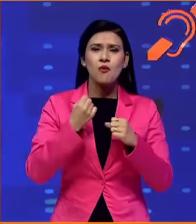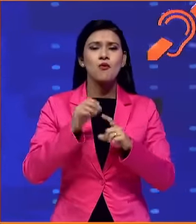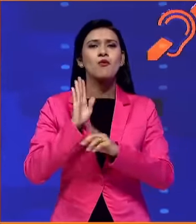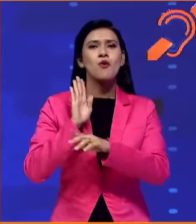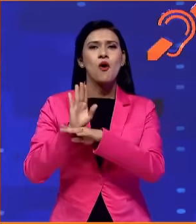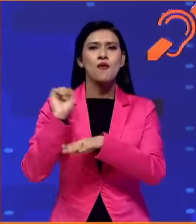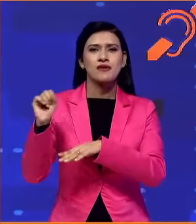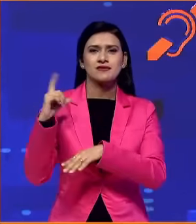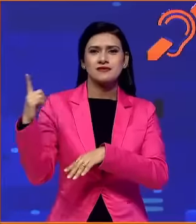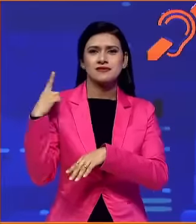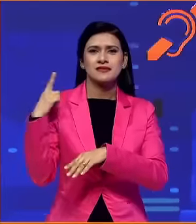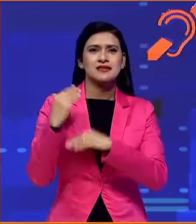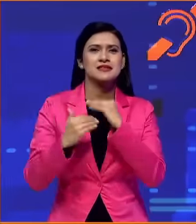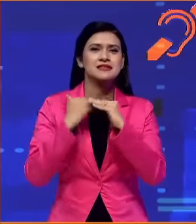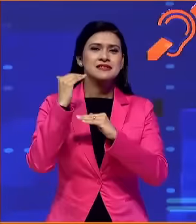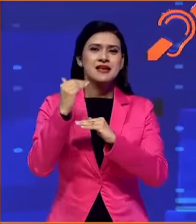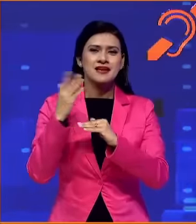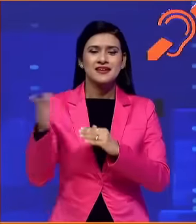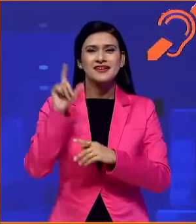कांग्रेस महासचिव